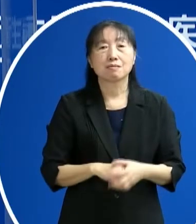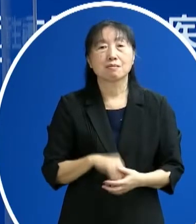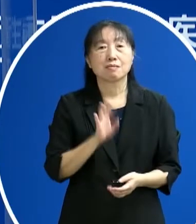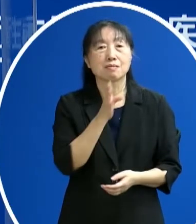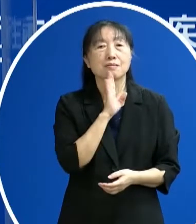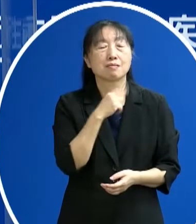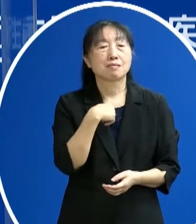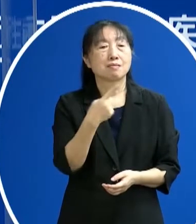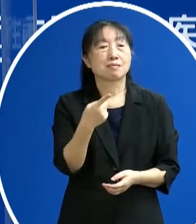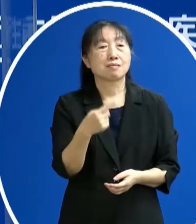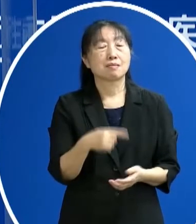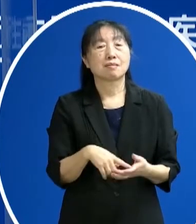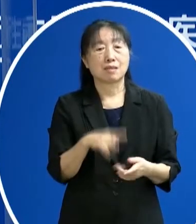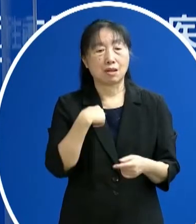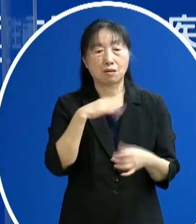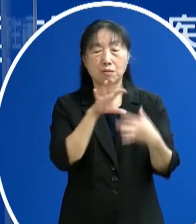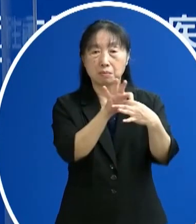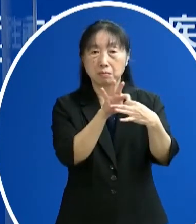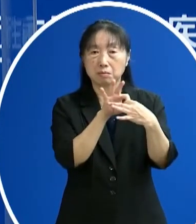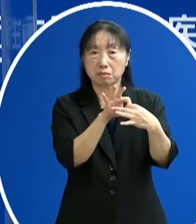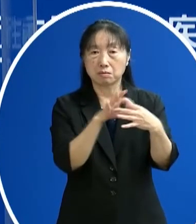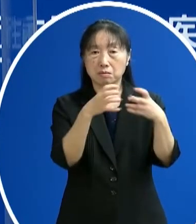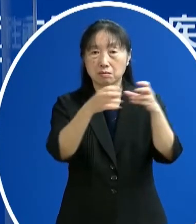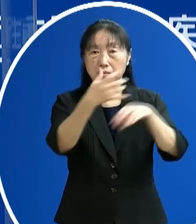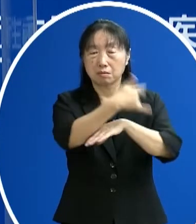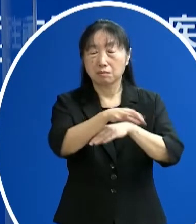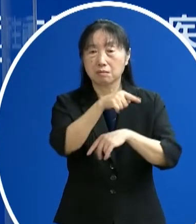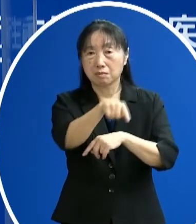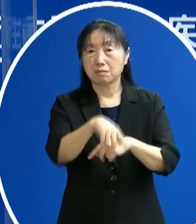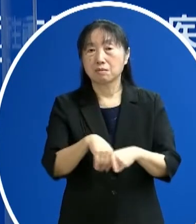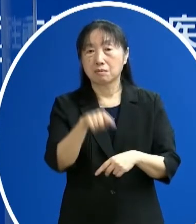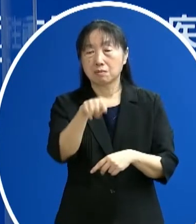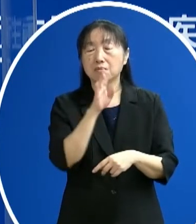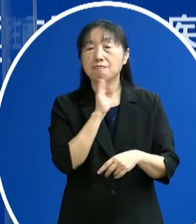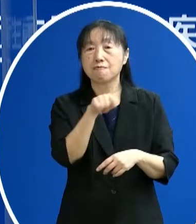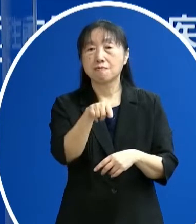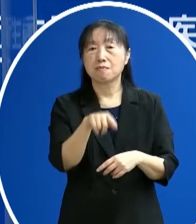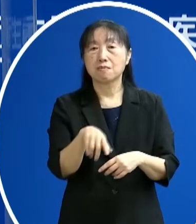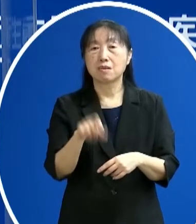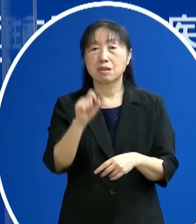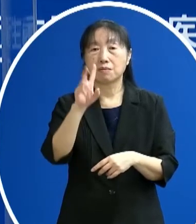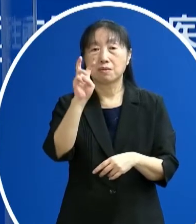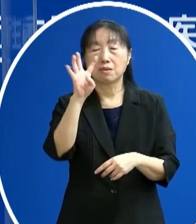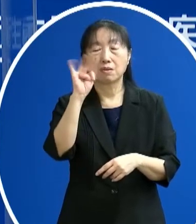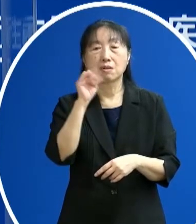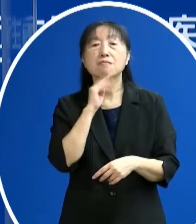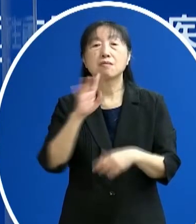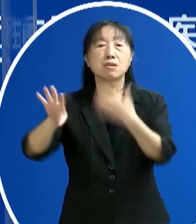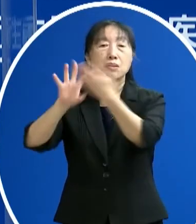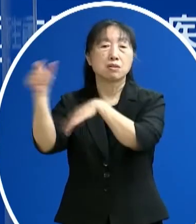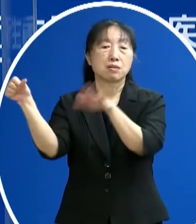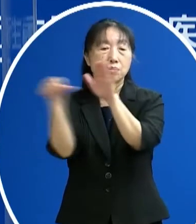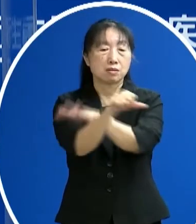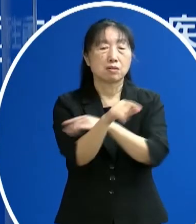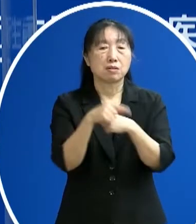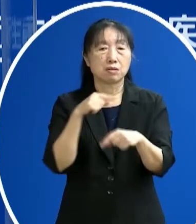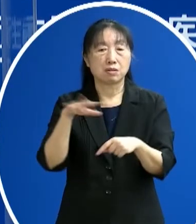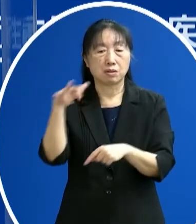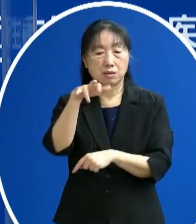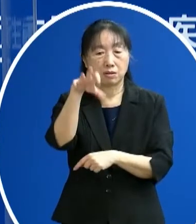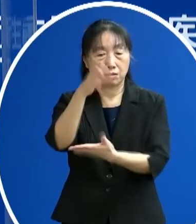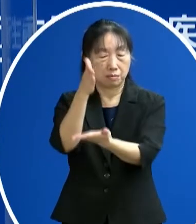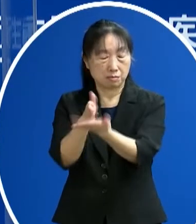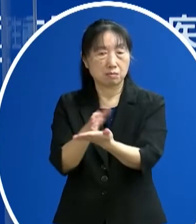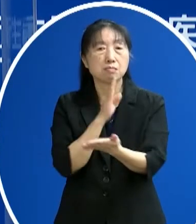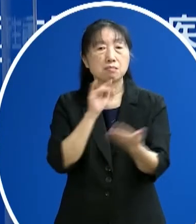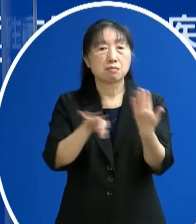星光有跟伯流这边联络，他们认为说139案例是境外移入，在机场就拦截，另外有